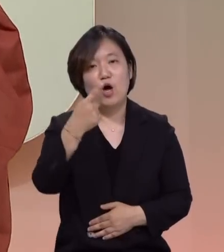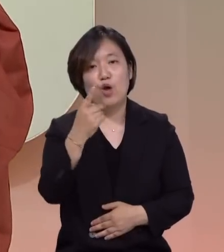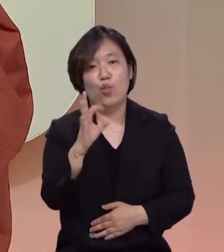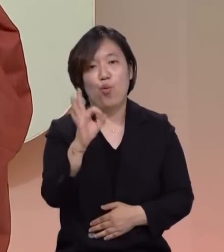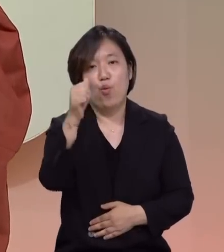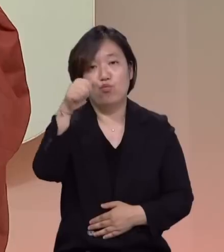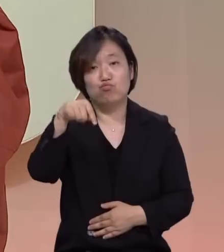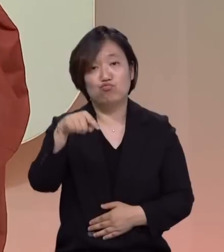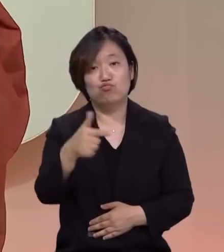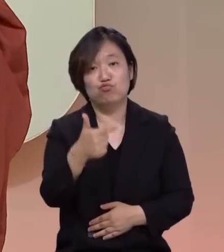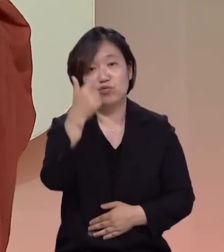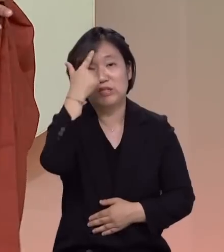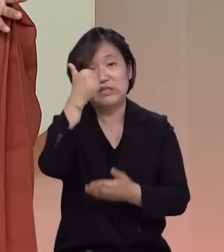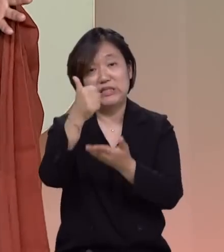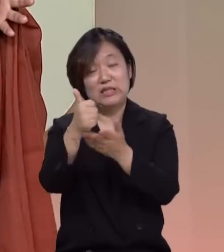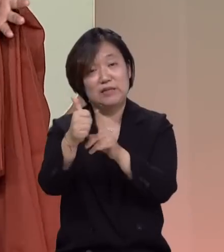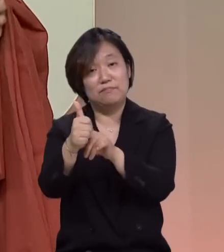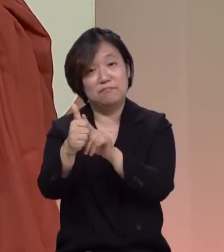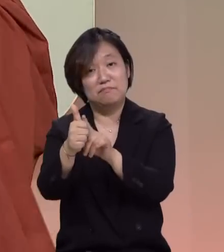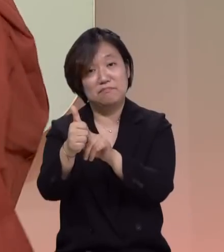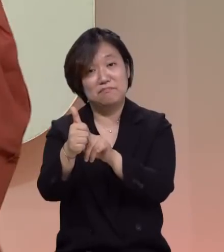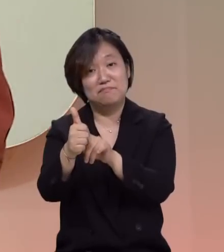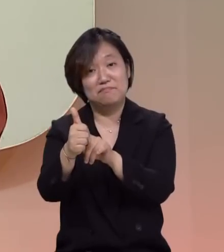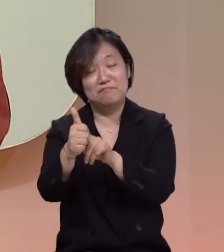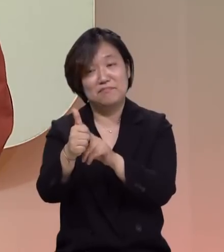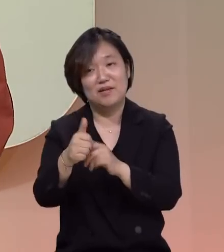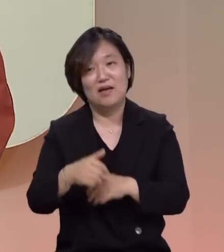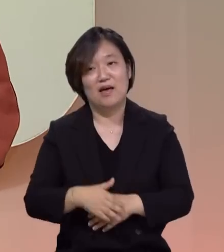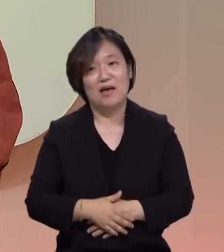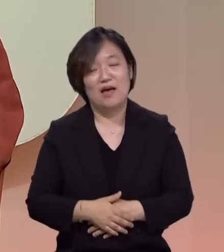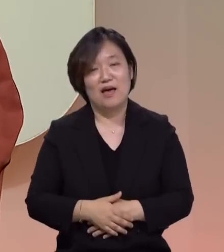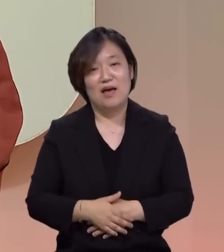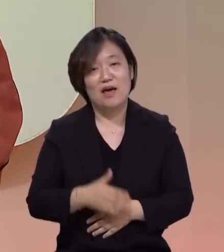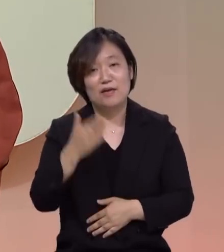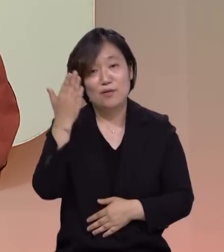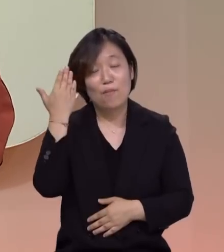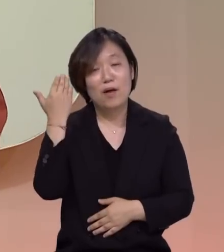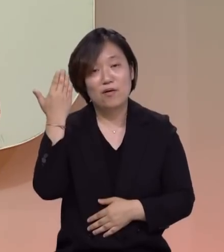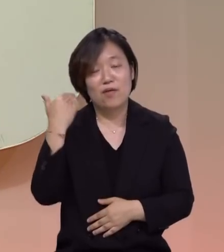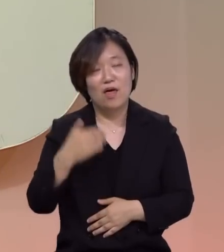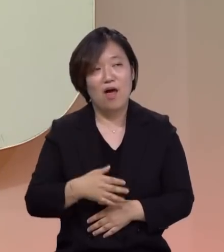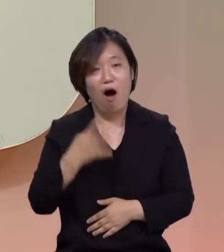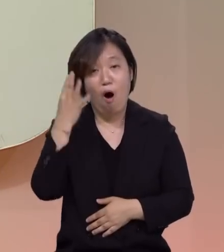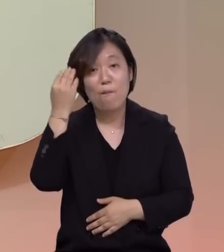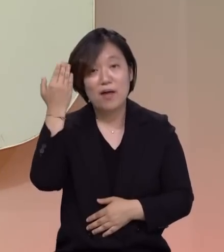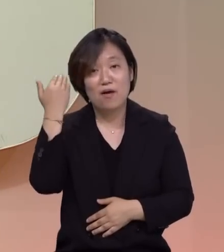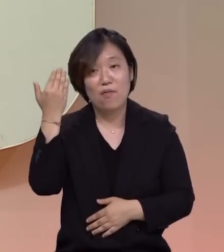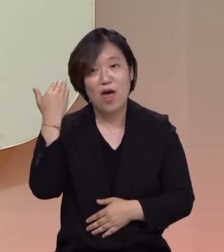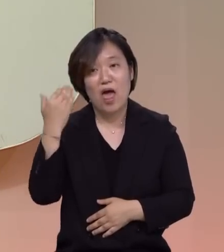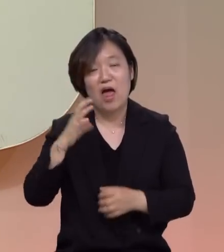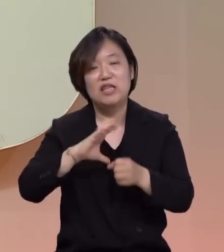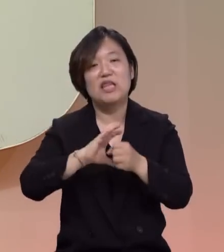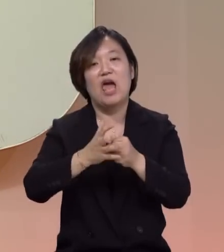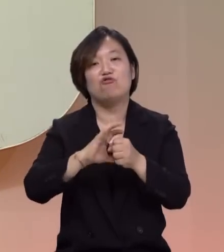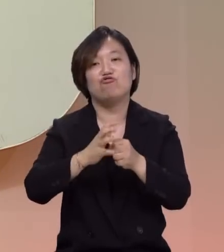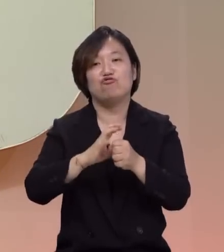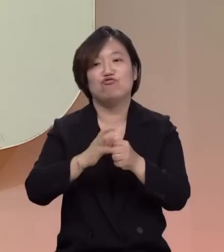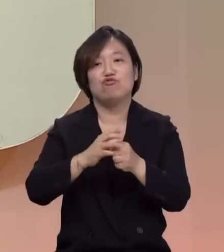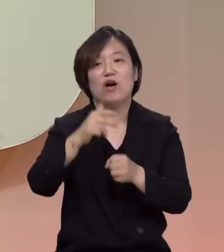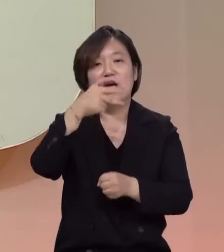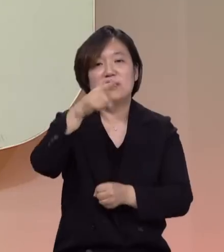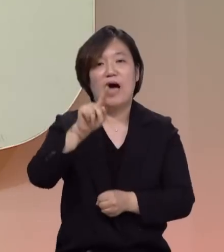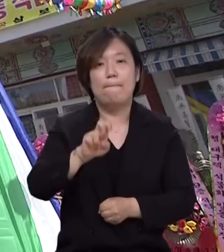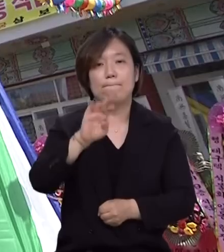동훈스님께서 얼마 전에 대구 삼보사 동훈스께서 주석하고 계시는 대구